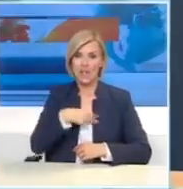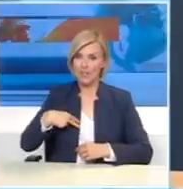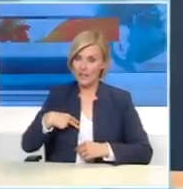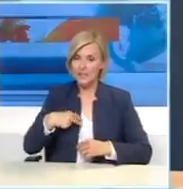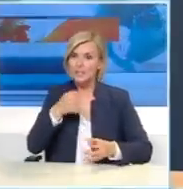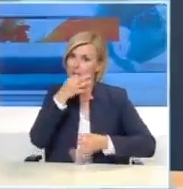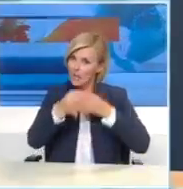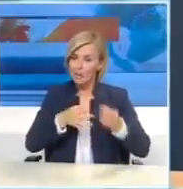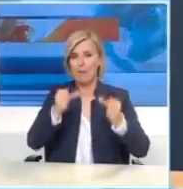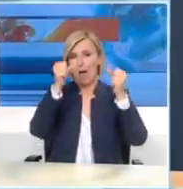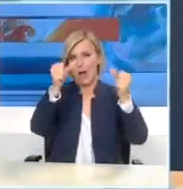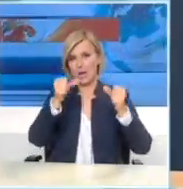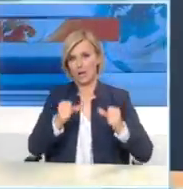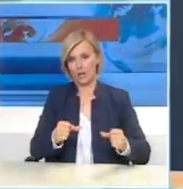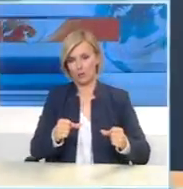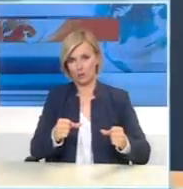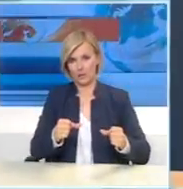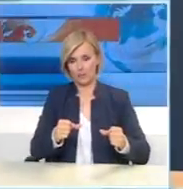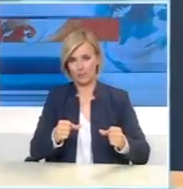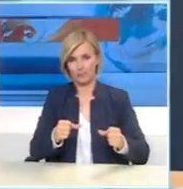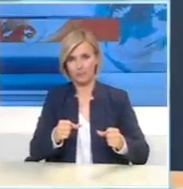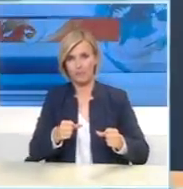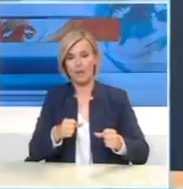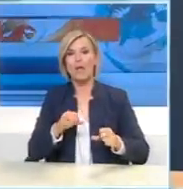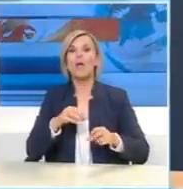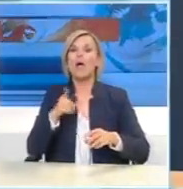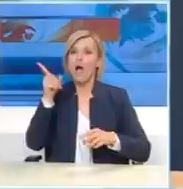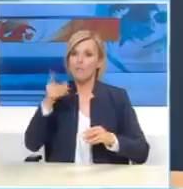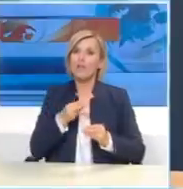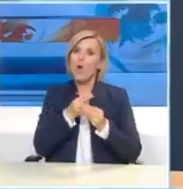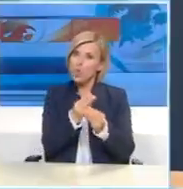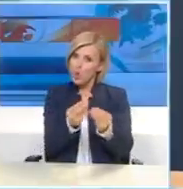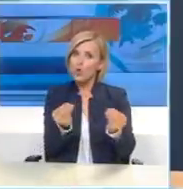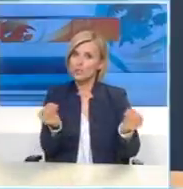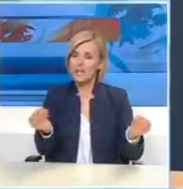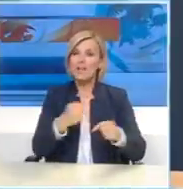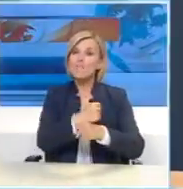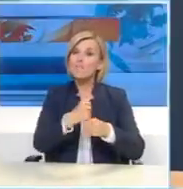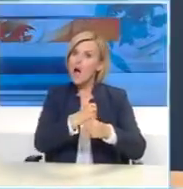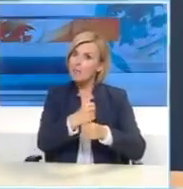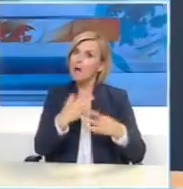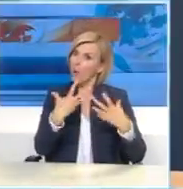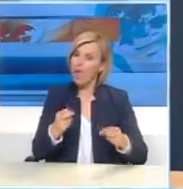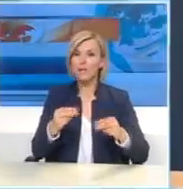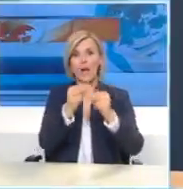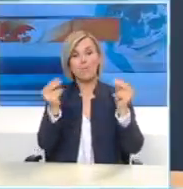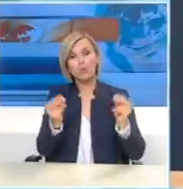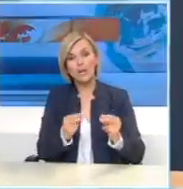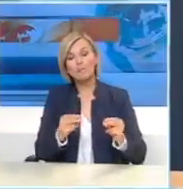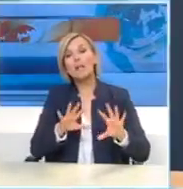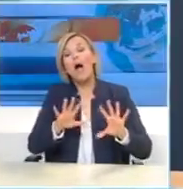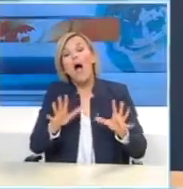ακόμα περισσότερα περιστατικά που δόθηκε το φάρμακο έγκυρα και έχει ακόμα καλύτερα αποτελέσματα από αυτά που είχε ανακοινώσει. Παρ' όλα